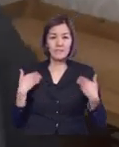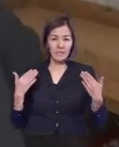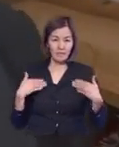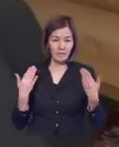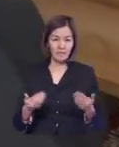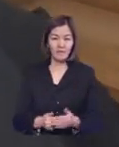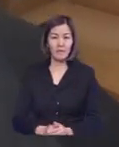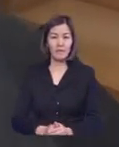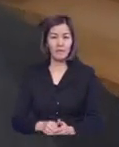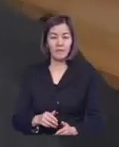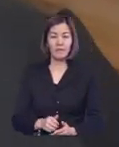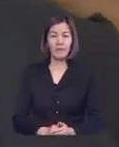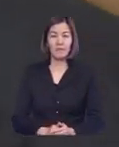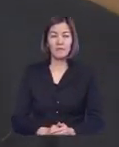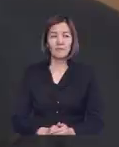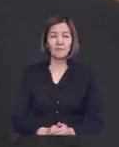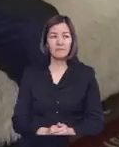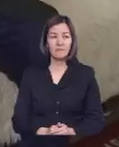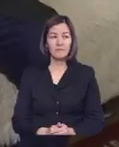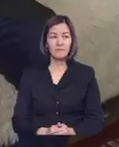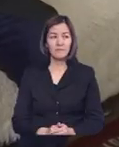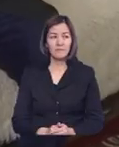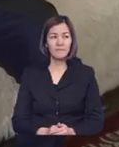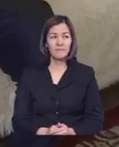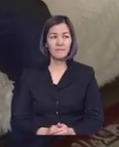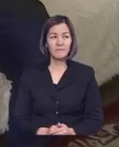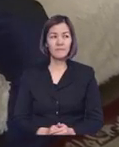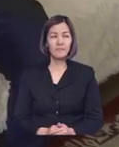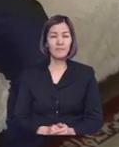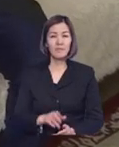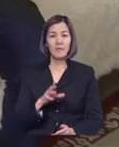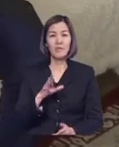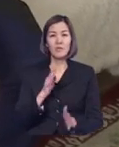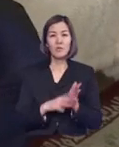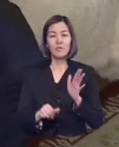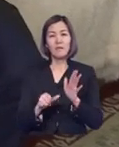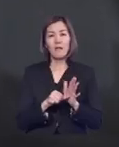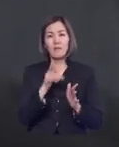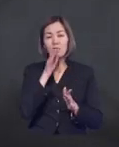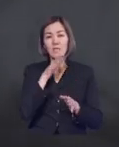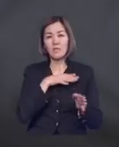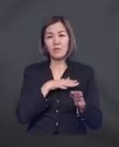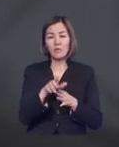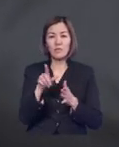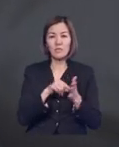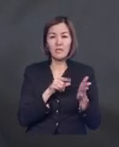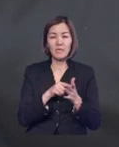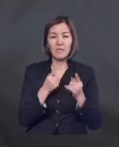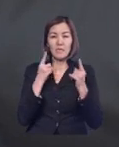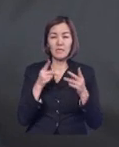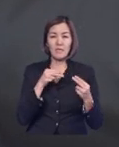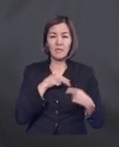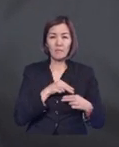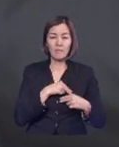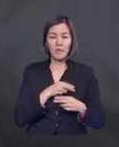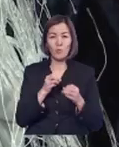Саламатсыз. Қалыңыз қалай? Ал Сахария Өскенбаева 96 жасқа аяқ басты. Зейнеткер, тыл еңбеккері.